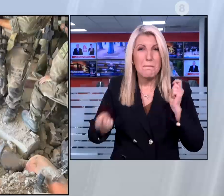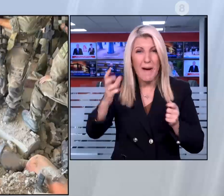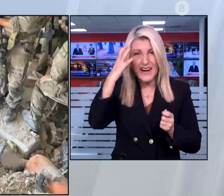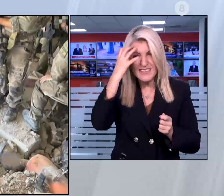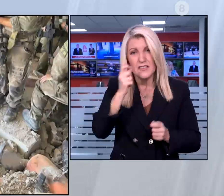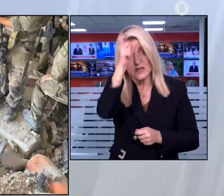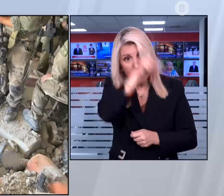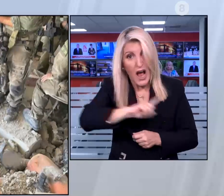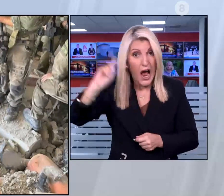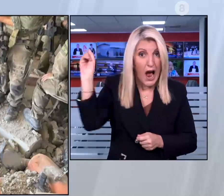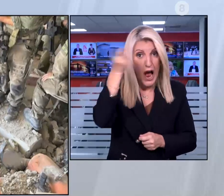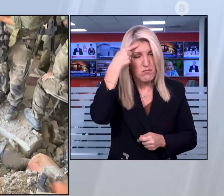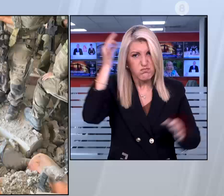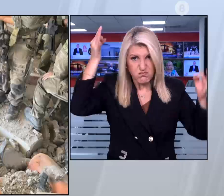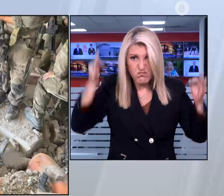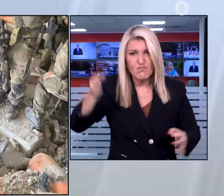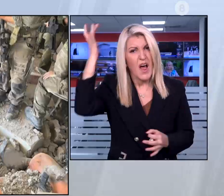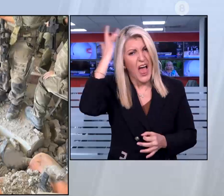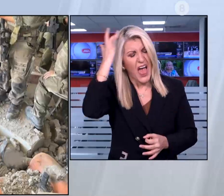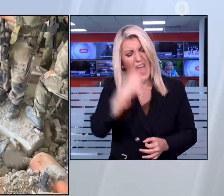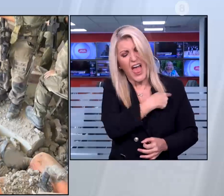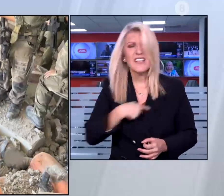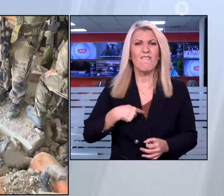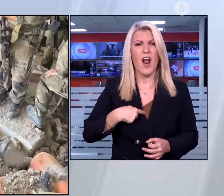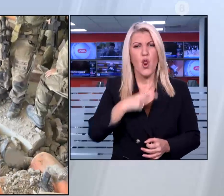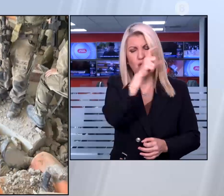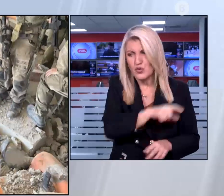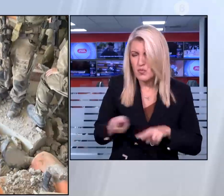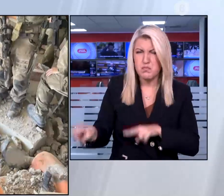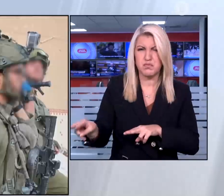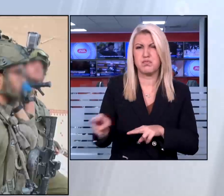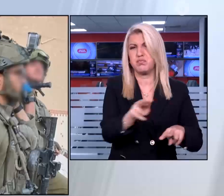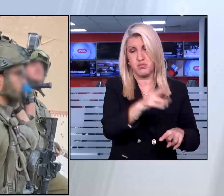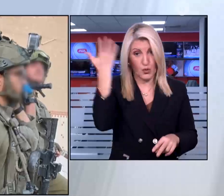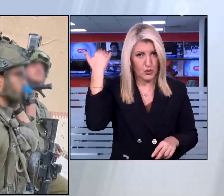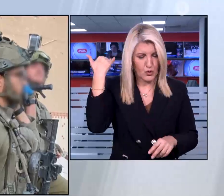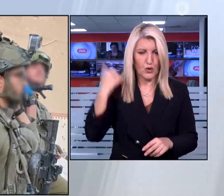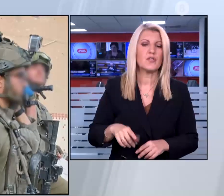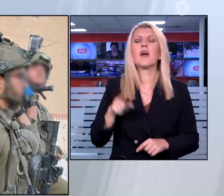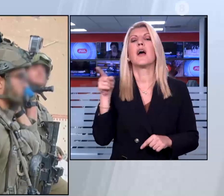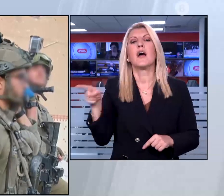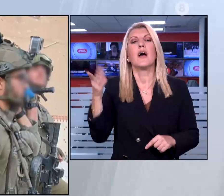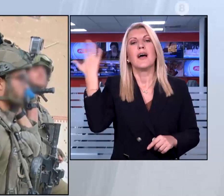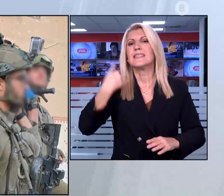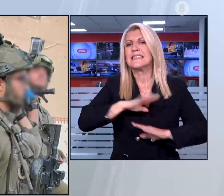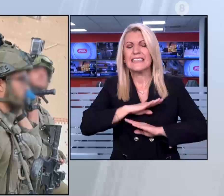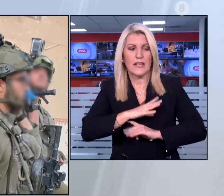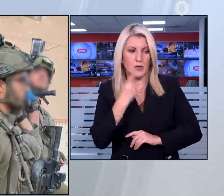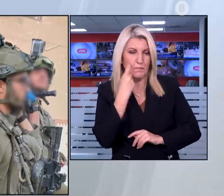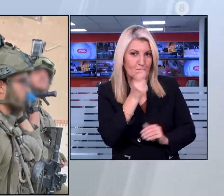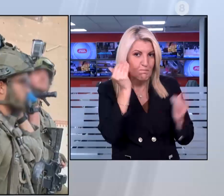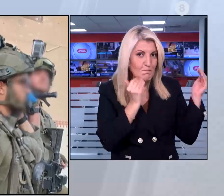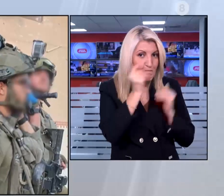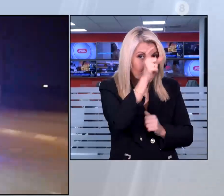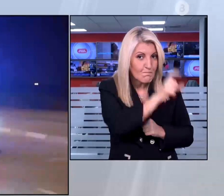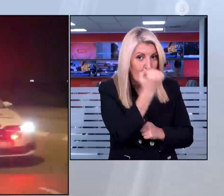Οι στρατιώτες ήθελαν σαφή επιβεβαίωση για την ταυτότητα του άντρα που είχαν μπροστά τους νεκρό. Έκοψαν ένα δάχτυλο από τη σωρό και την έστειλαν για